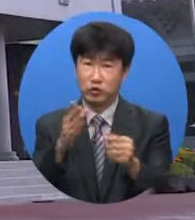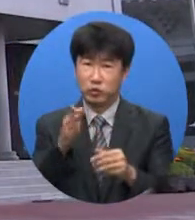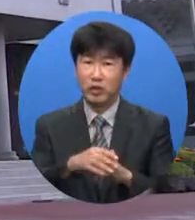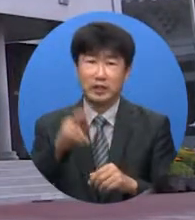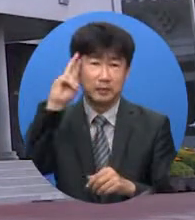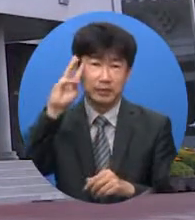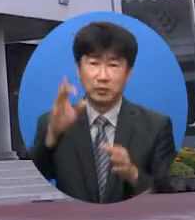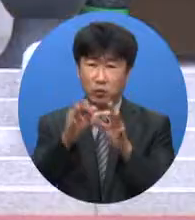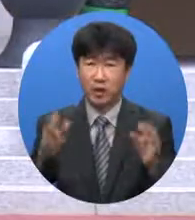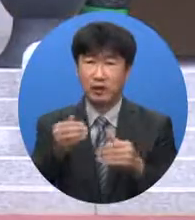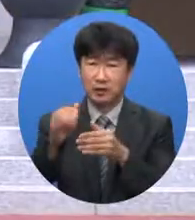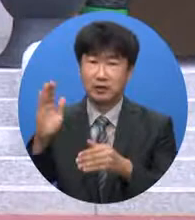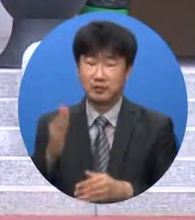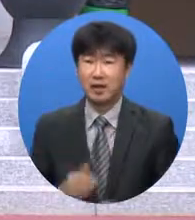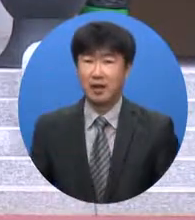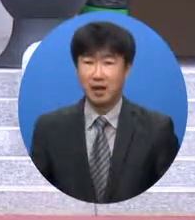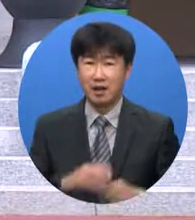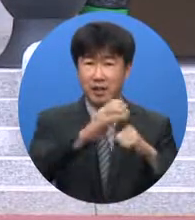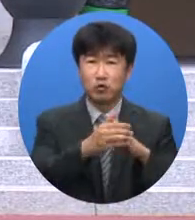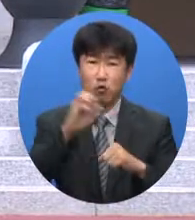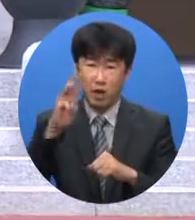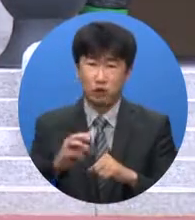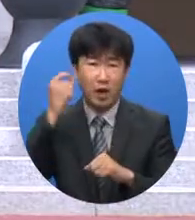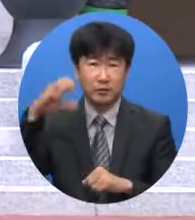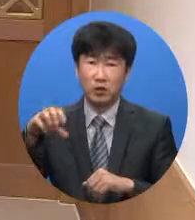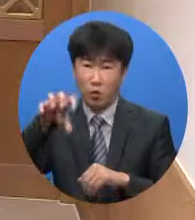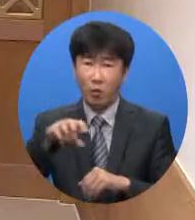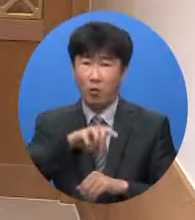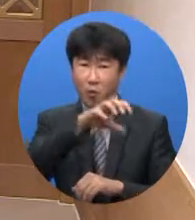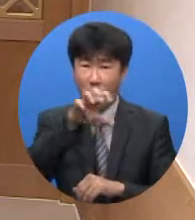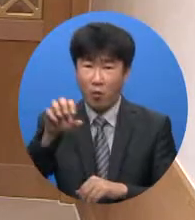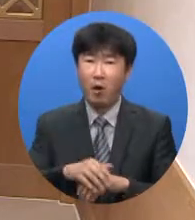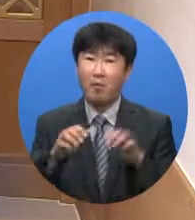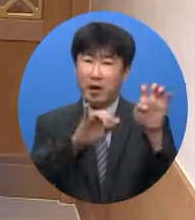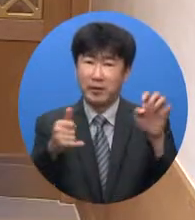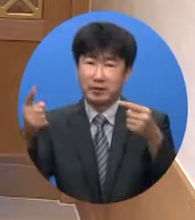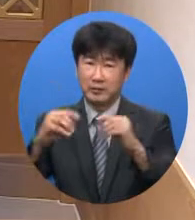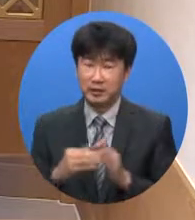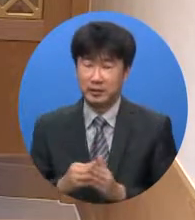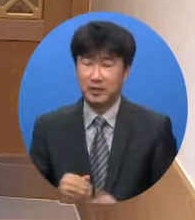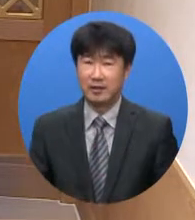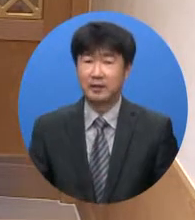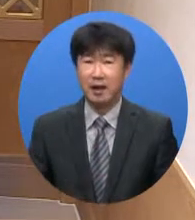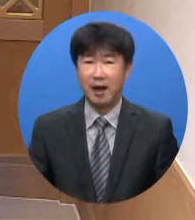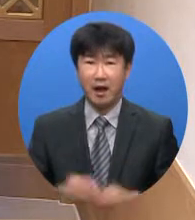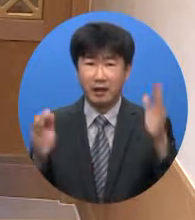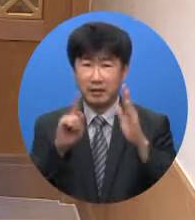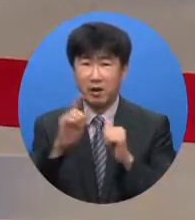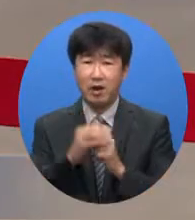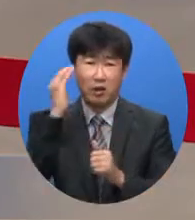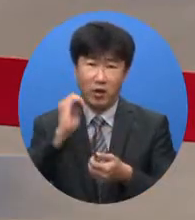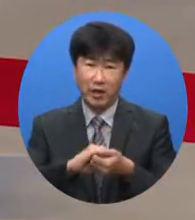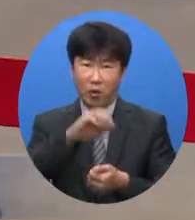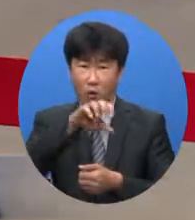두 차례에 걸쳐 2박 3일 동안 진행됐는데 대구와 광주, 합천에서 모두 40명의 학생이 참가했습니다.